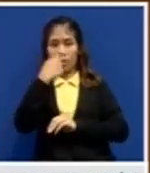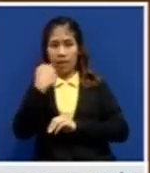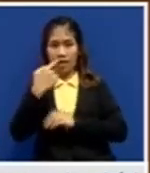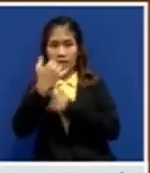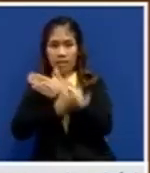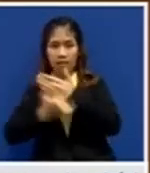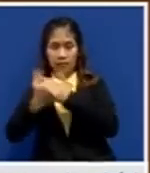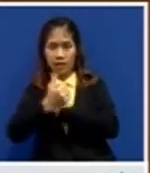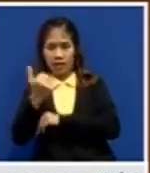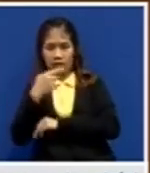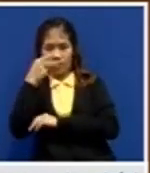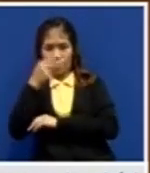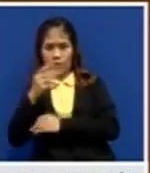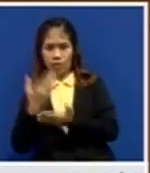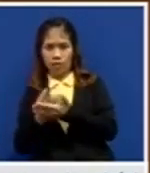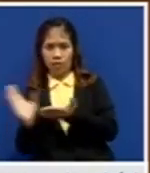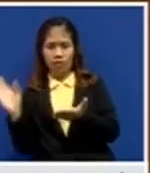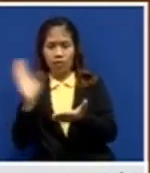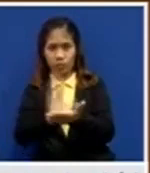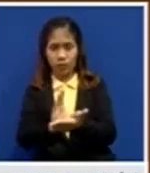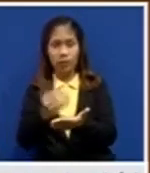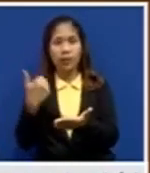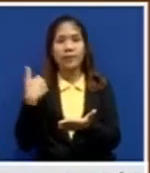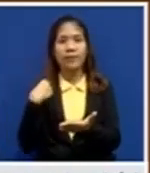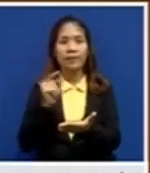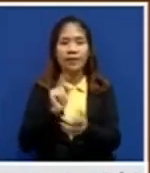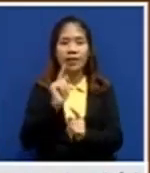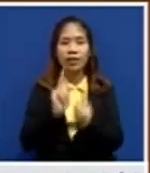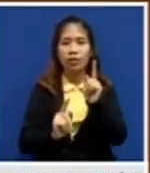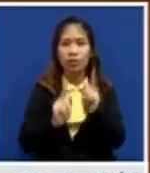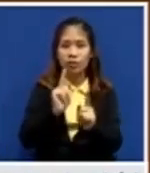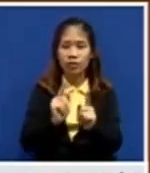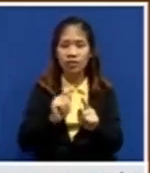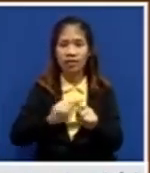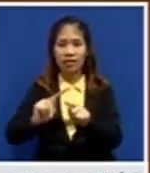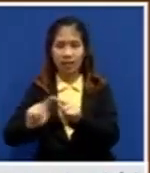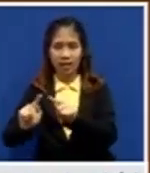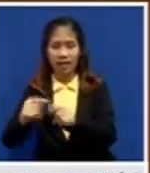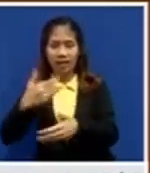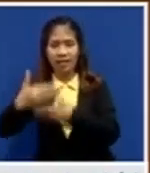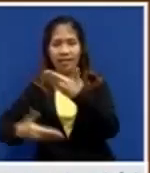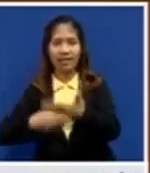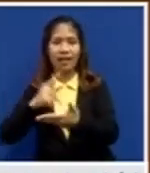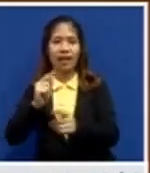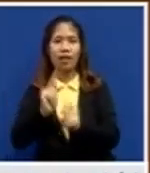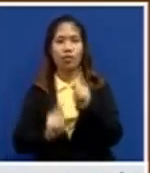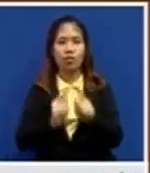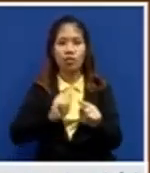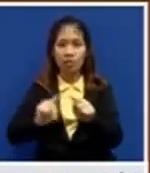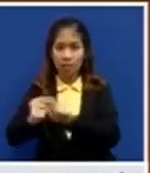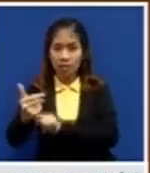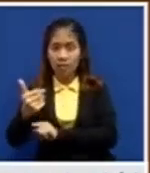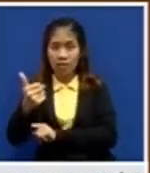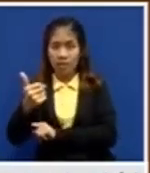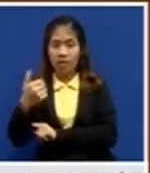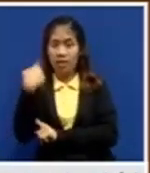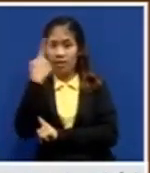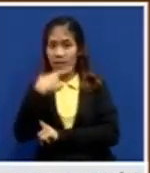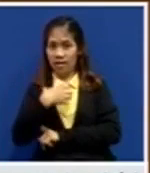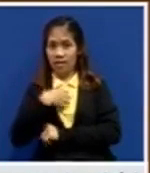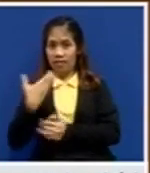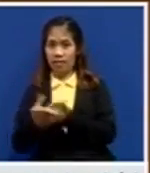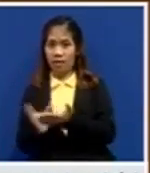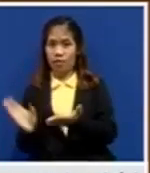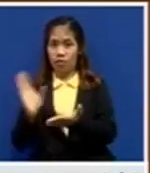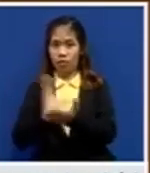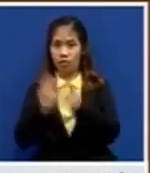ที่สำคัญมีเทรดดิ้งวอลลุ่มมีการเรสฟอร์จากตลาดหุ้นไทยสูงที่สุดใครอยากลงทุนในอาเซียน